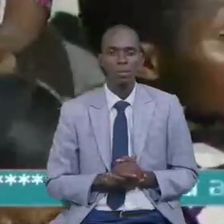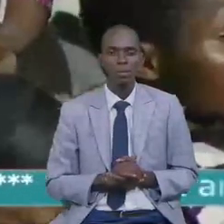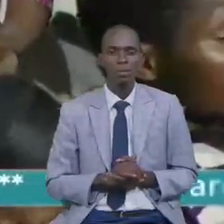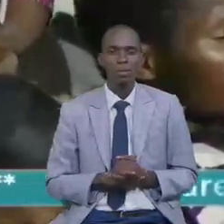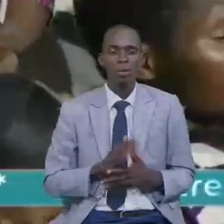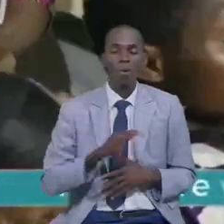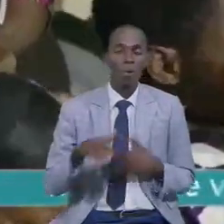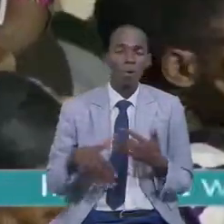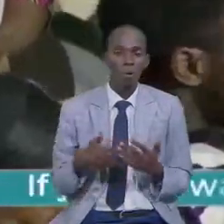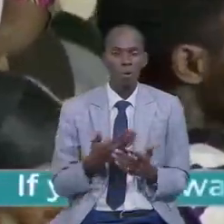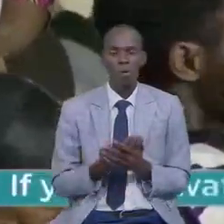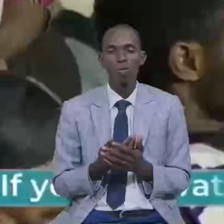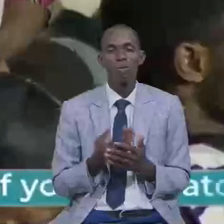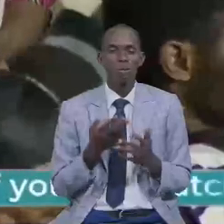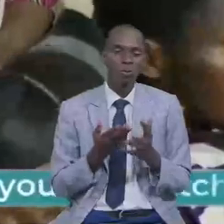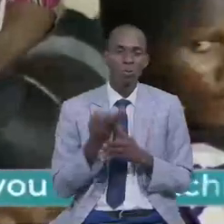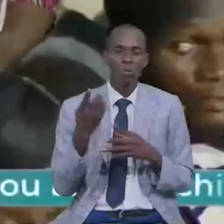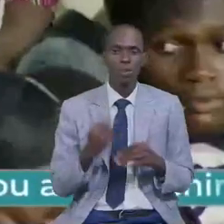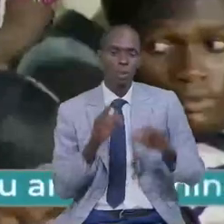Tout cela par la miséricorde du Seigneur.